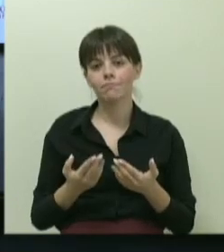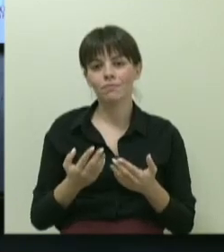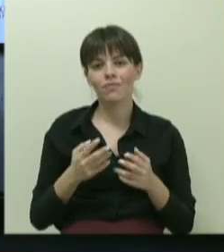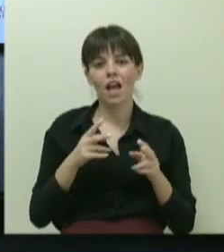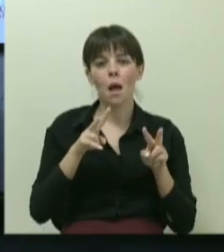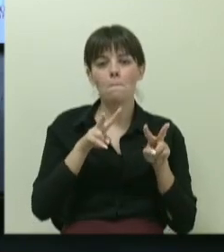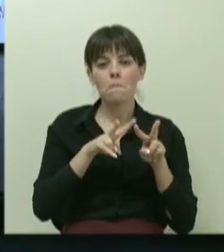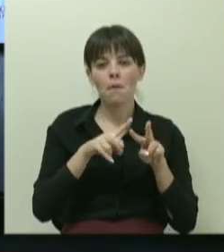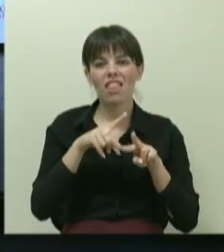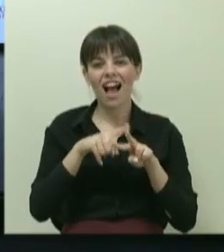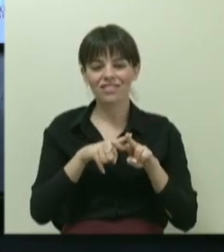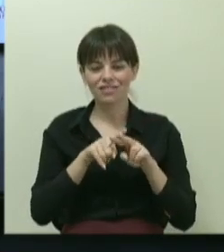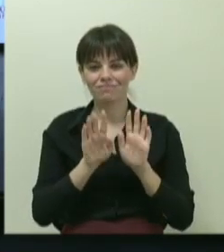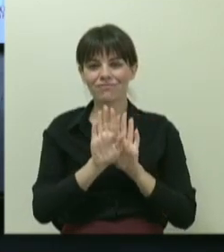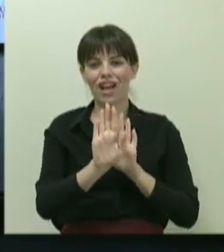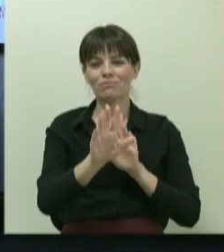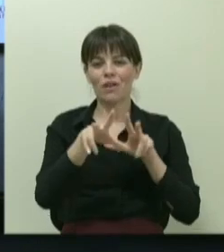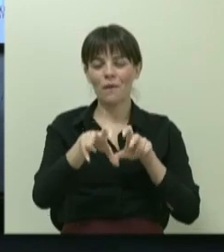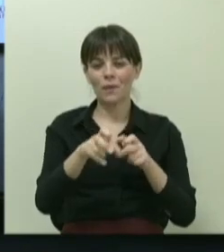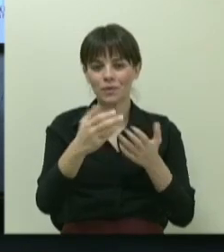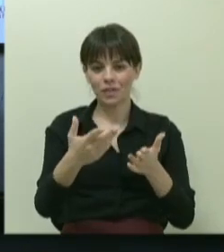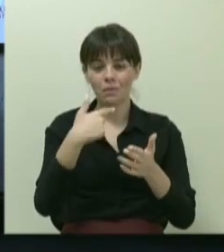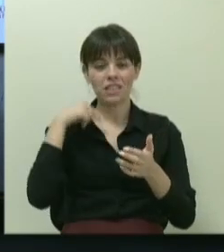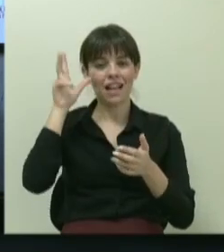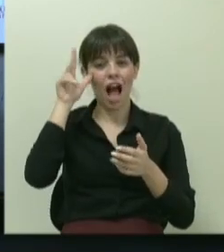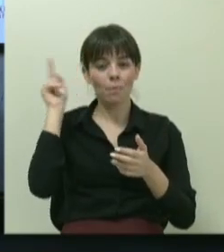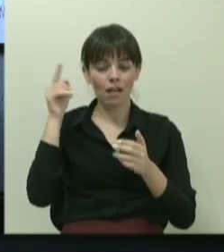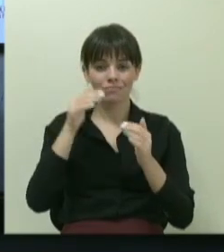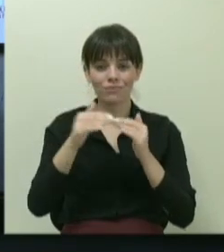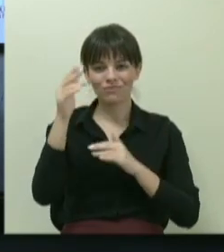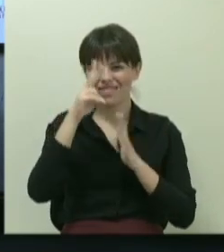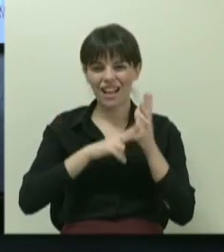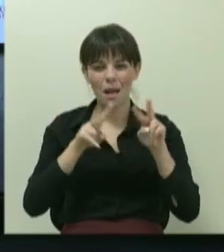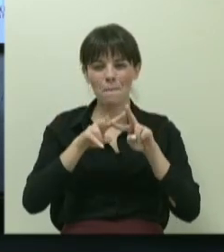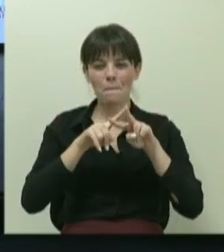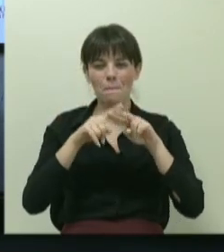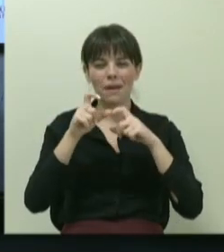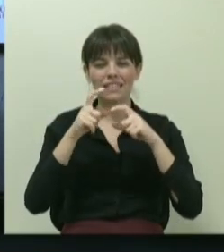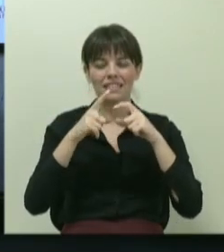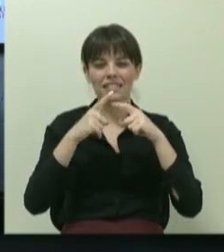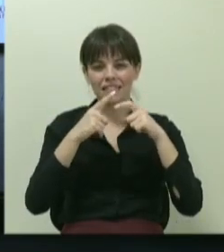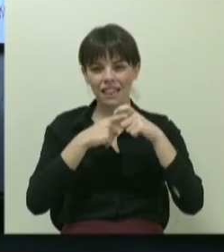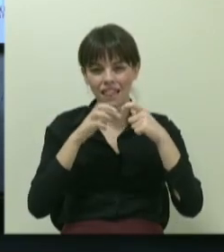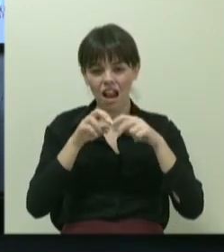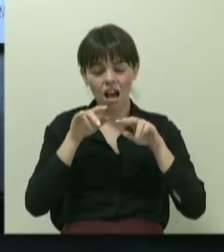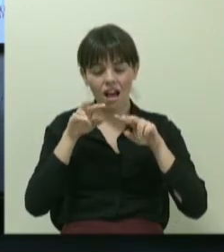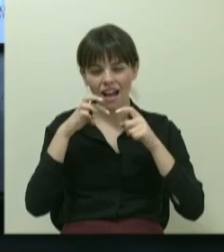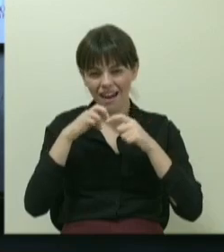Mehmet Aktaş karşımda oturuyor. Biz Amerika'da master'ı aynı dönem yaptık. O zaman